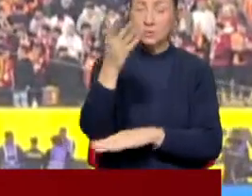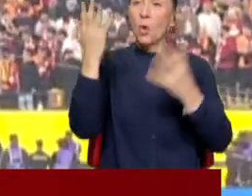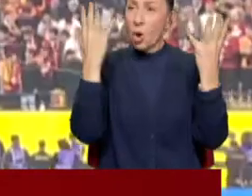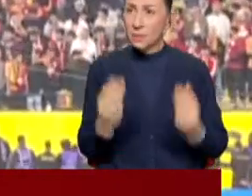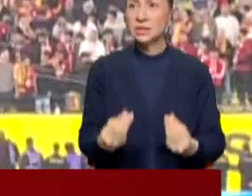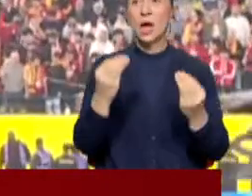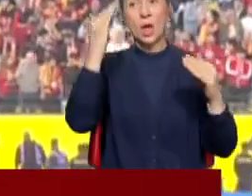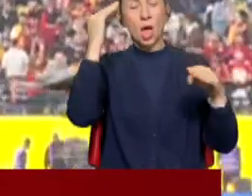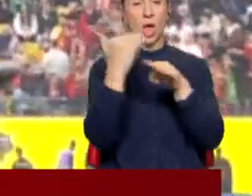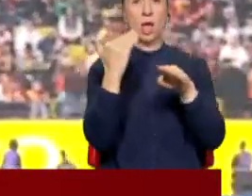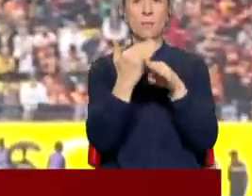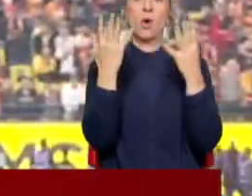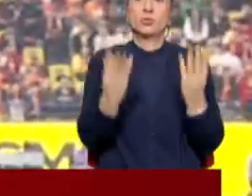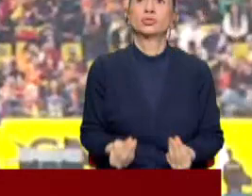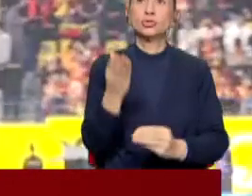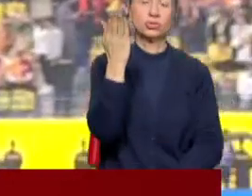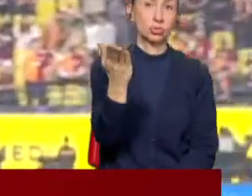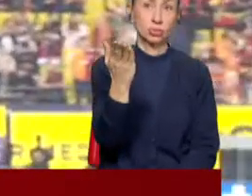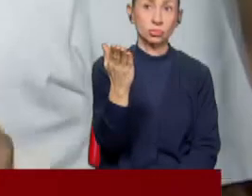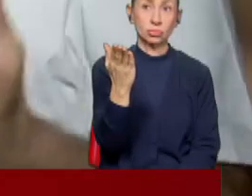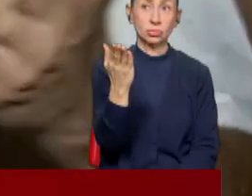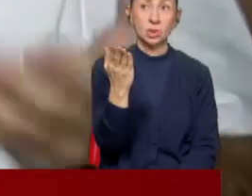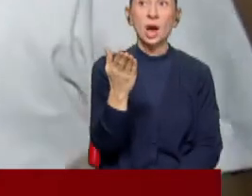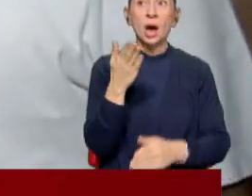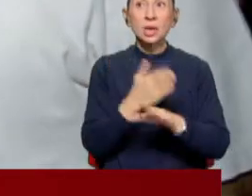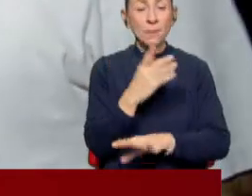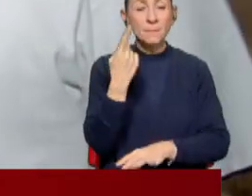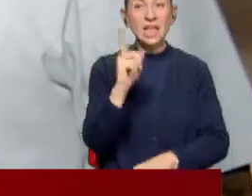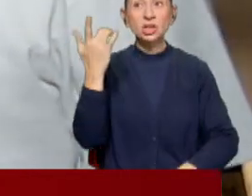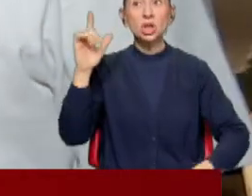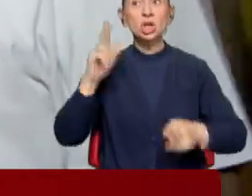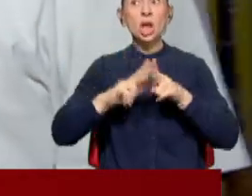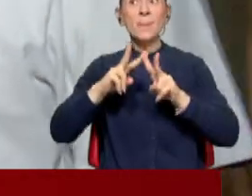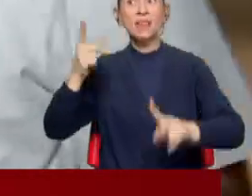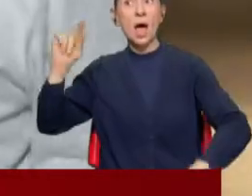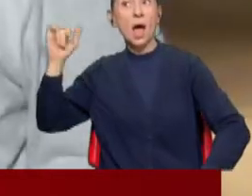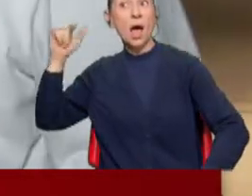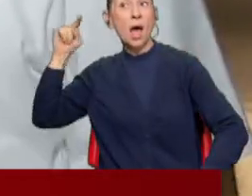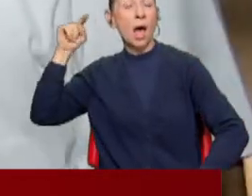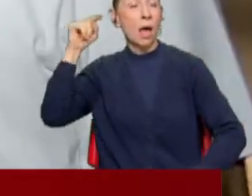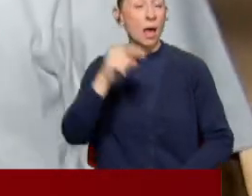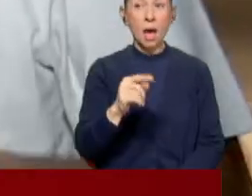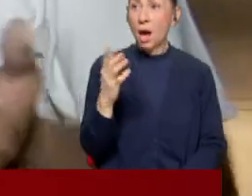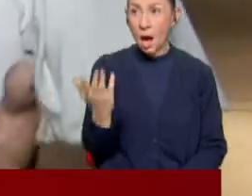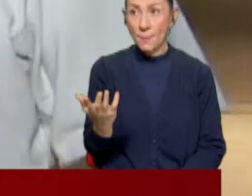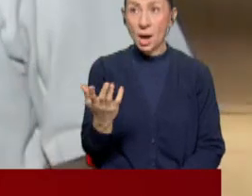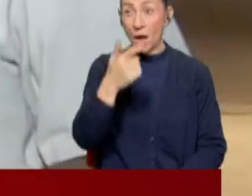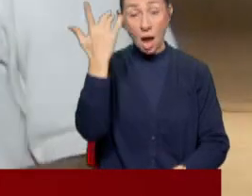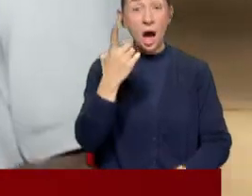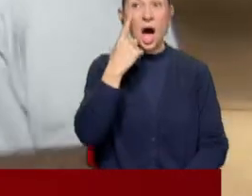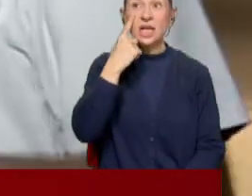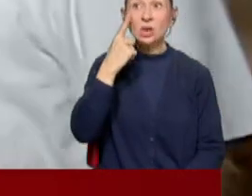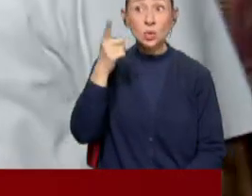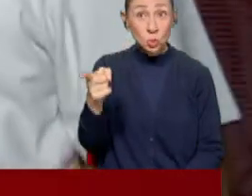bayraklarının kullanılmasına yönelik uzlaşıya varmışlardır. Aslında binlerce kilometre uzaktan geldik ama eğer ki Mustafa